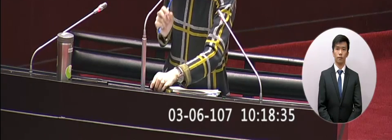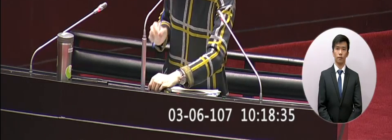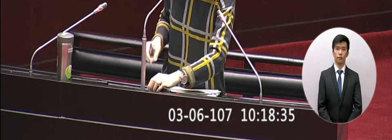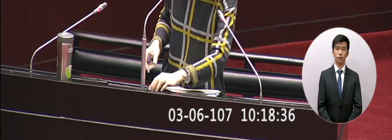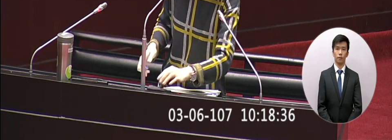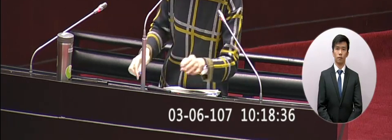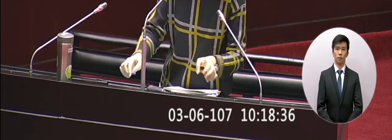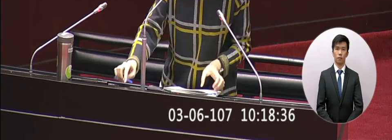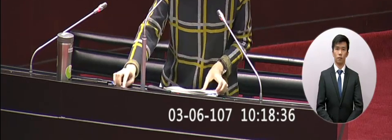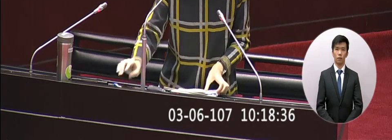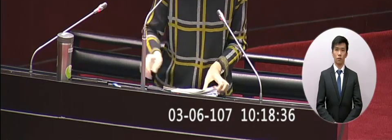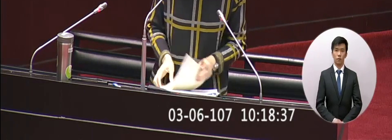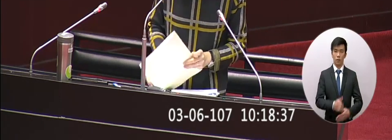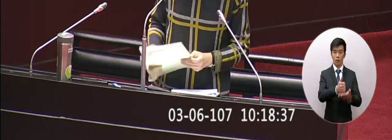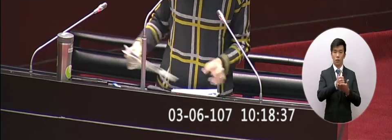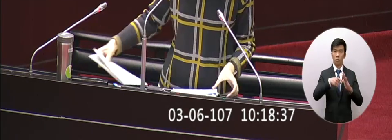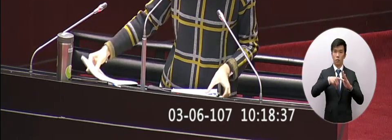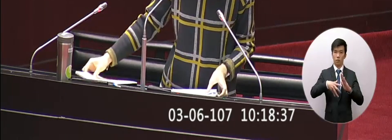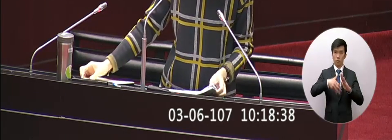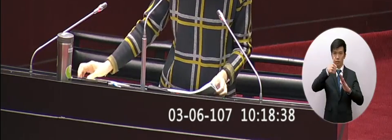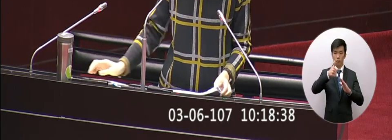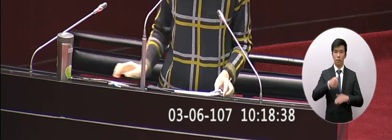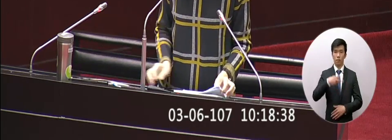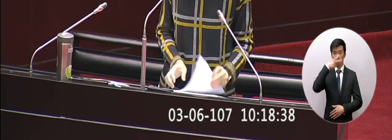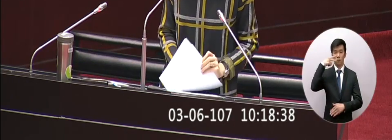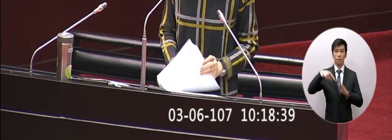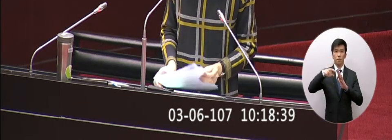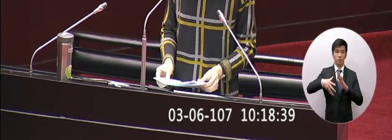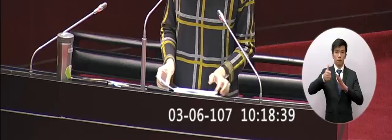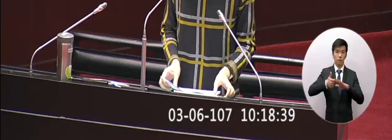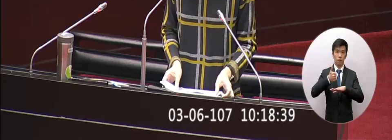主席，有请院长。 请赖院长。